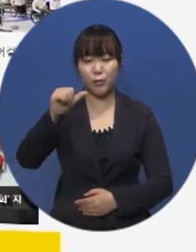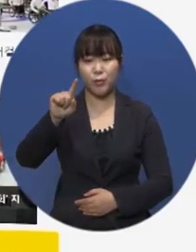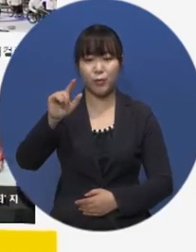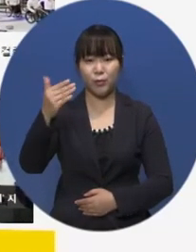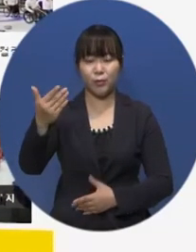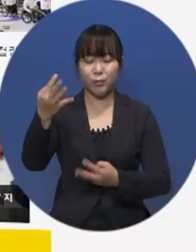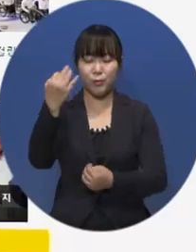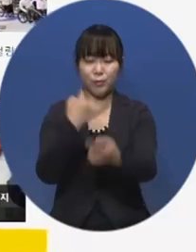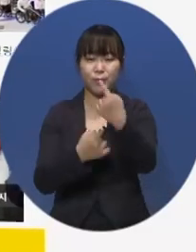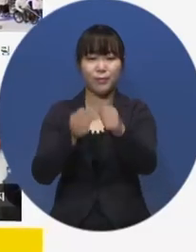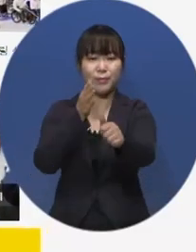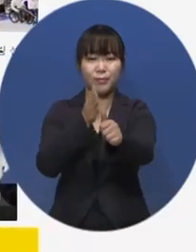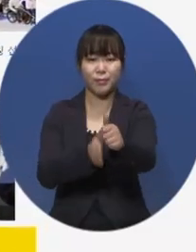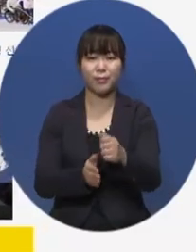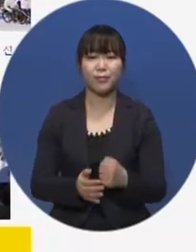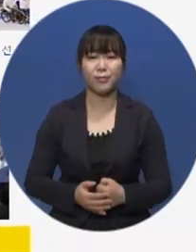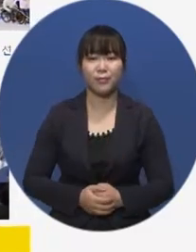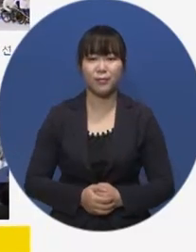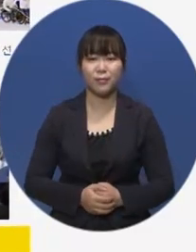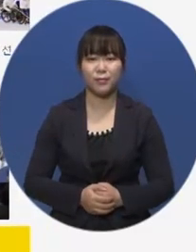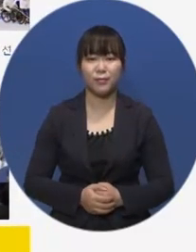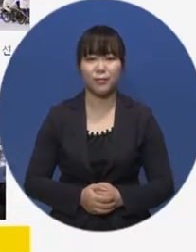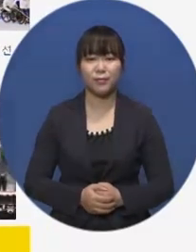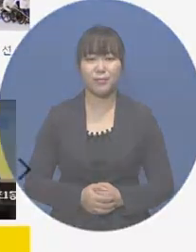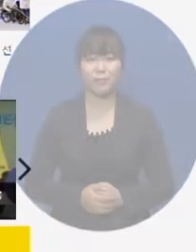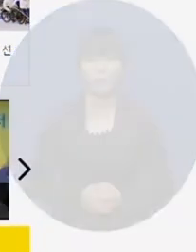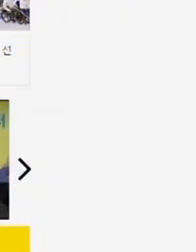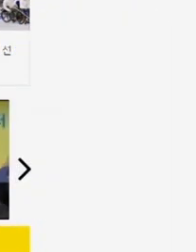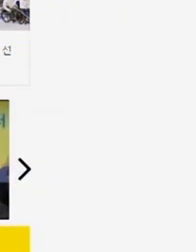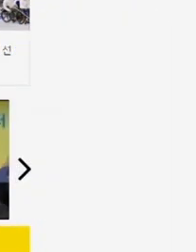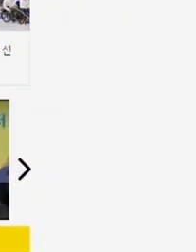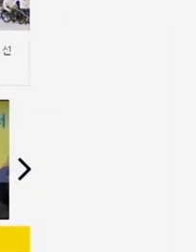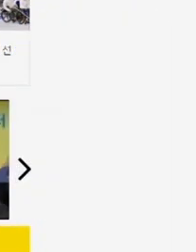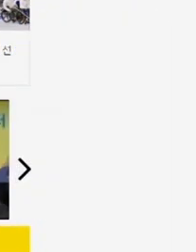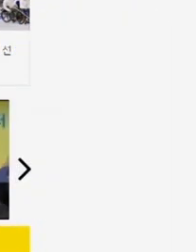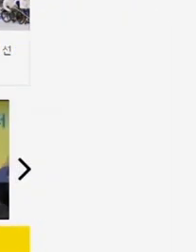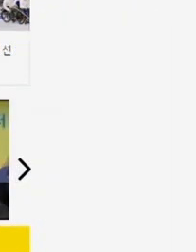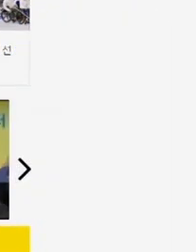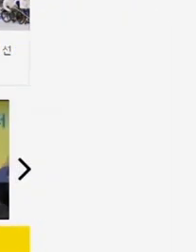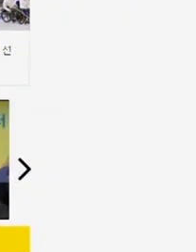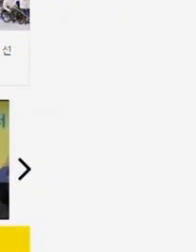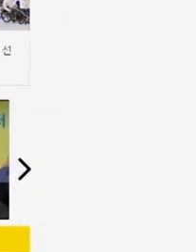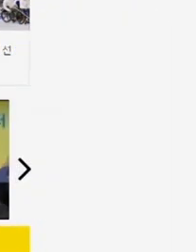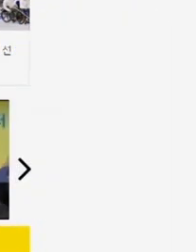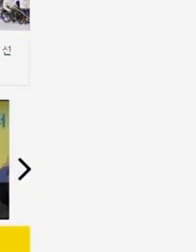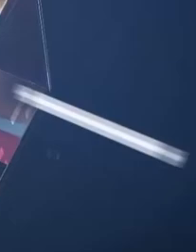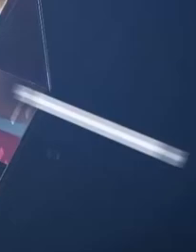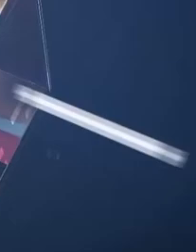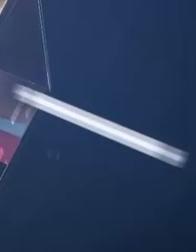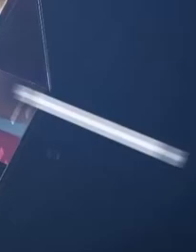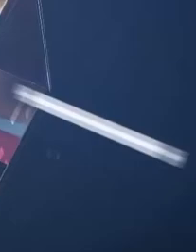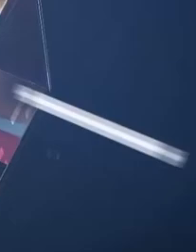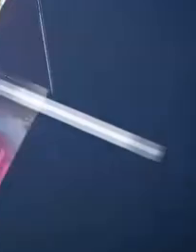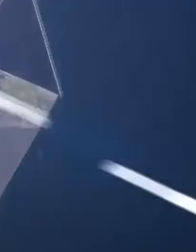전화번호 02-2655-9519로 많은 제보 바랍니다.